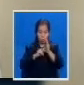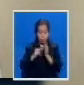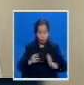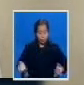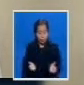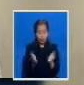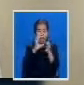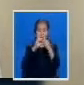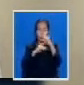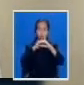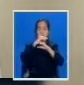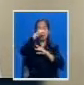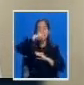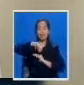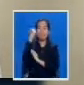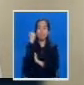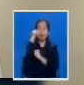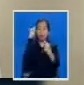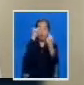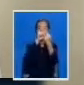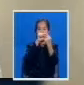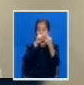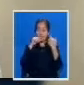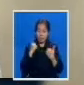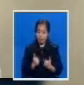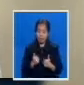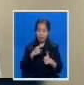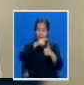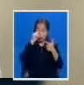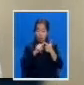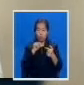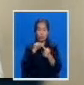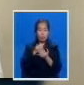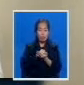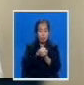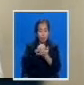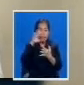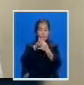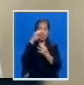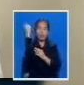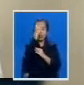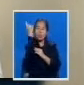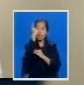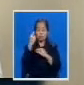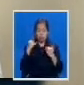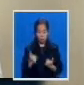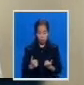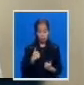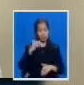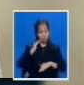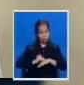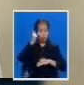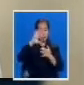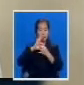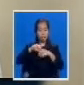ข็งนั้นเนี่ยเป็นไปตามเป้าหมายนอกจากนั้นก็มีเรื่องของภาคบริการการท่องเที่ยวครับซึ่งเรายังมีความสามารถในการที่จะเ